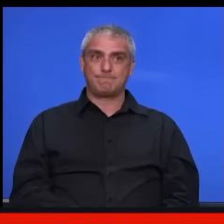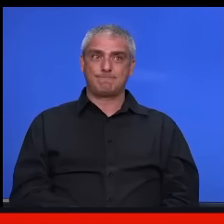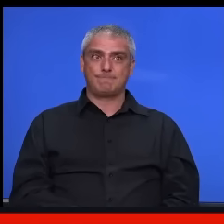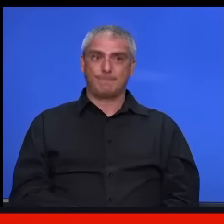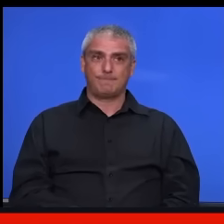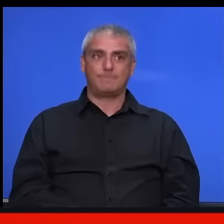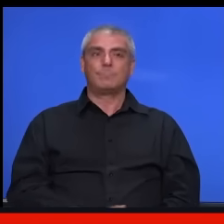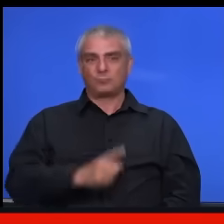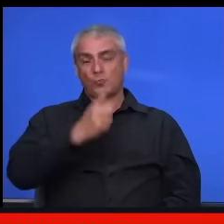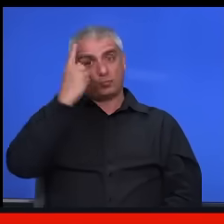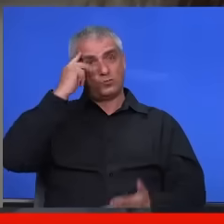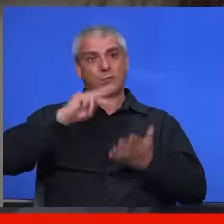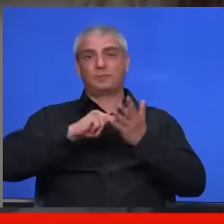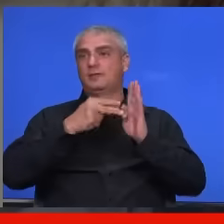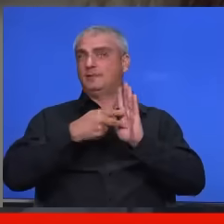הוא תכנן.